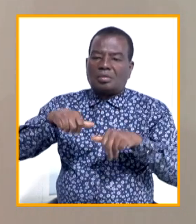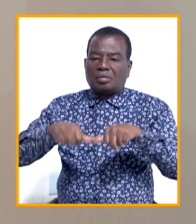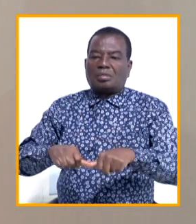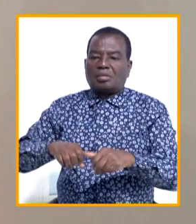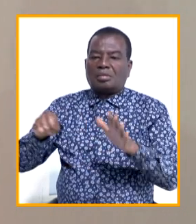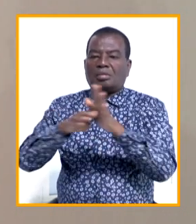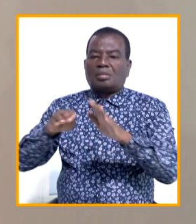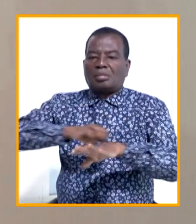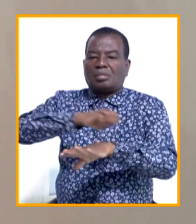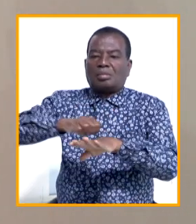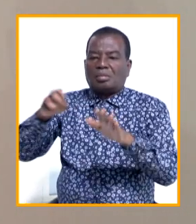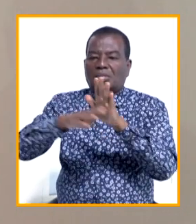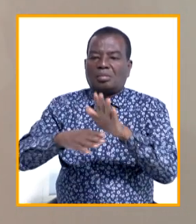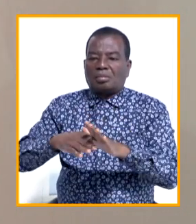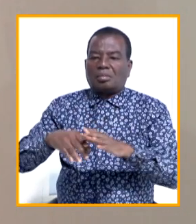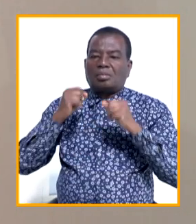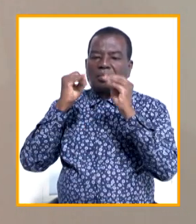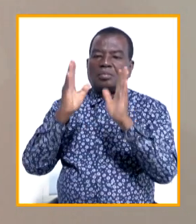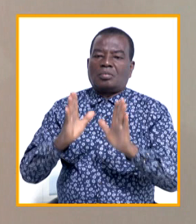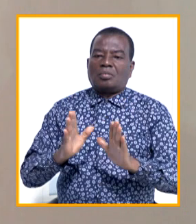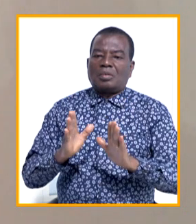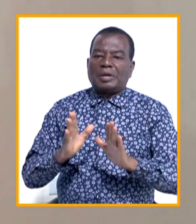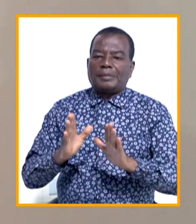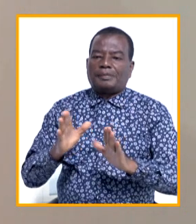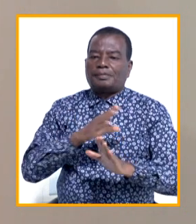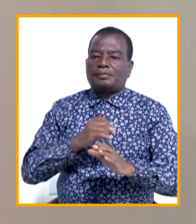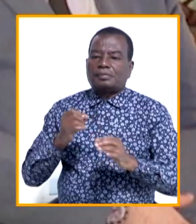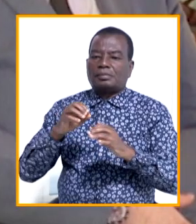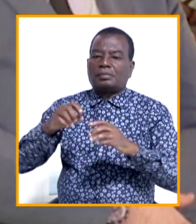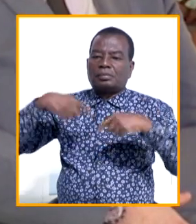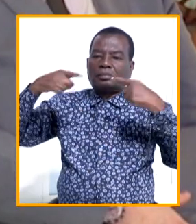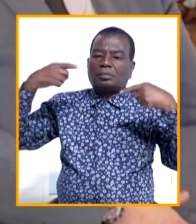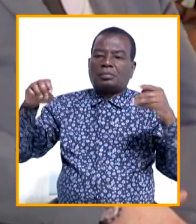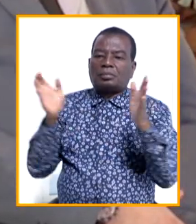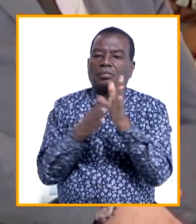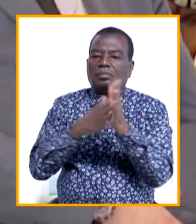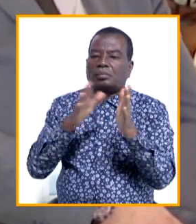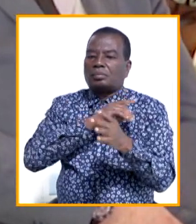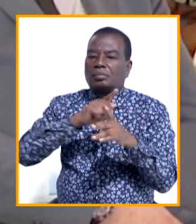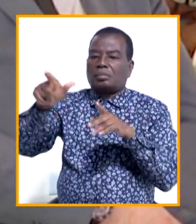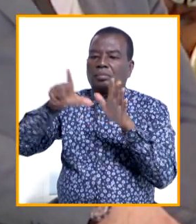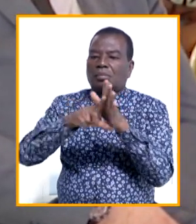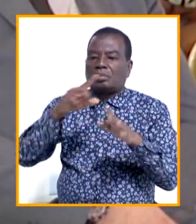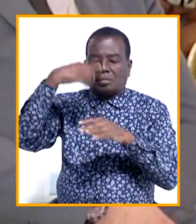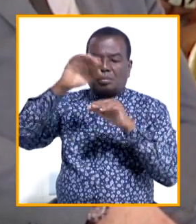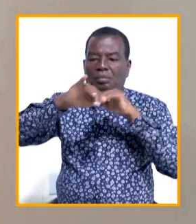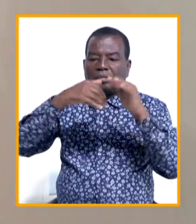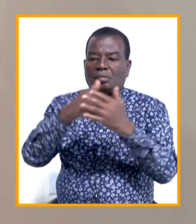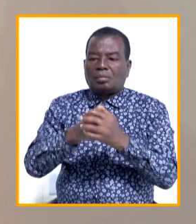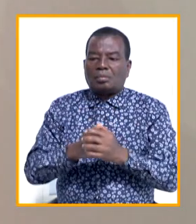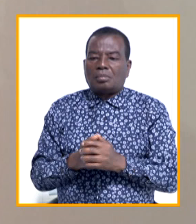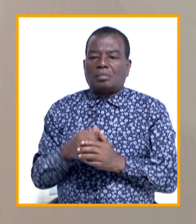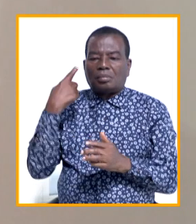d'engagement d'engagement citoyen et de réussite scolair et professionnell pour tous